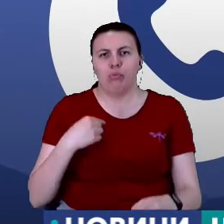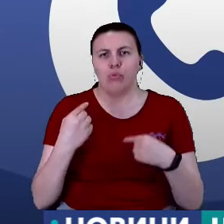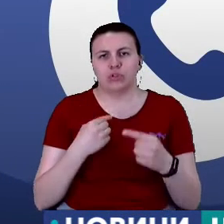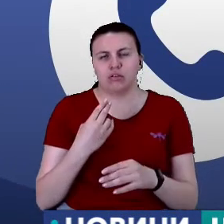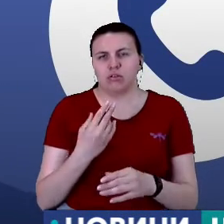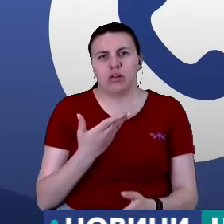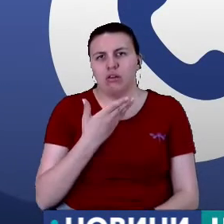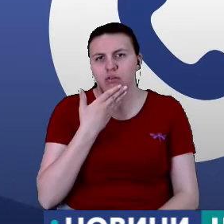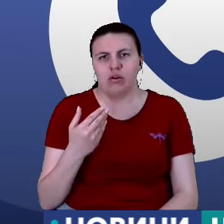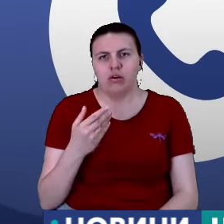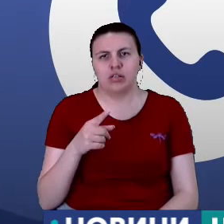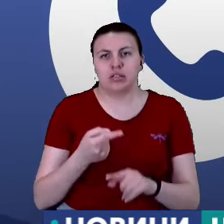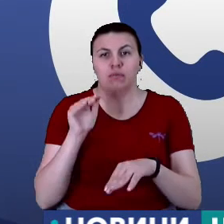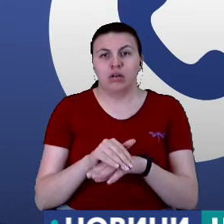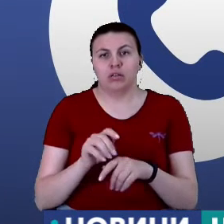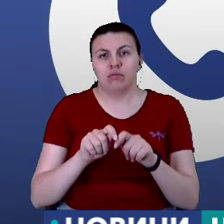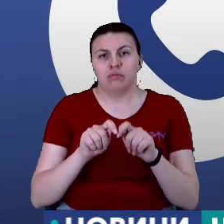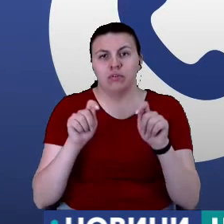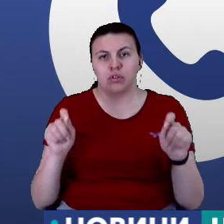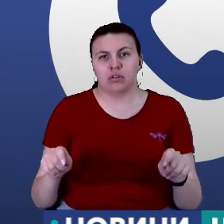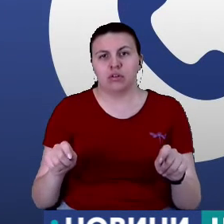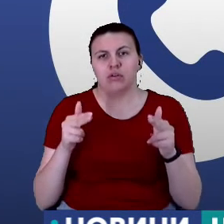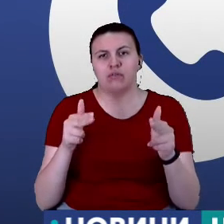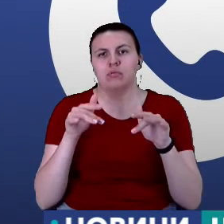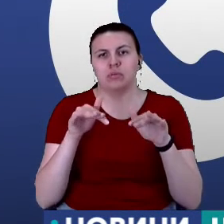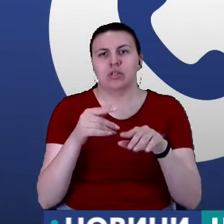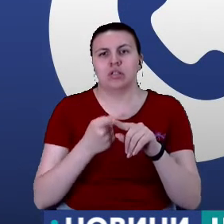кримінальне провадження. Це терористичний акт. Санкції даної